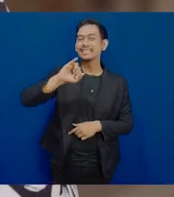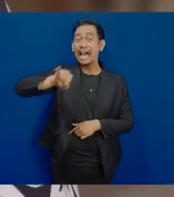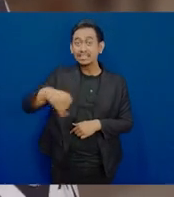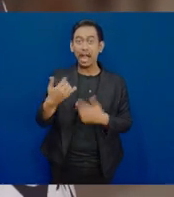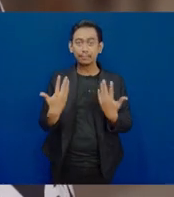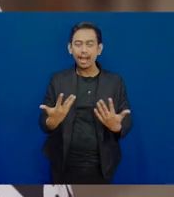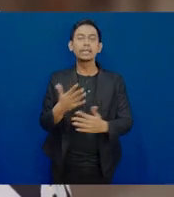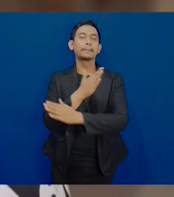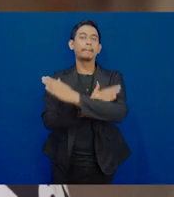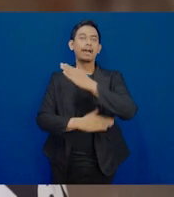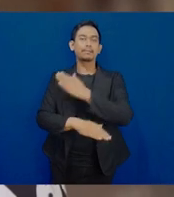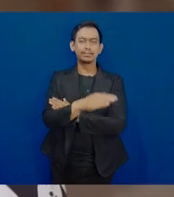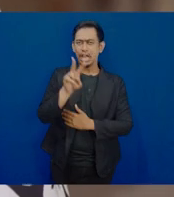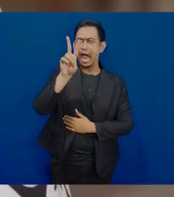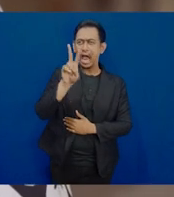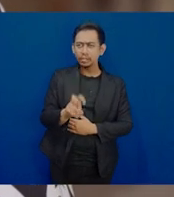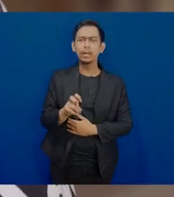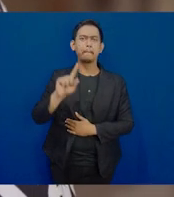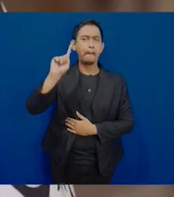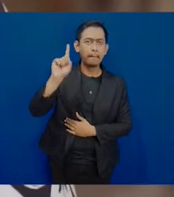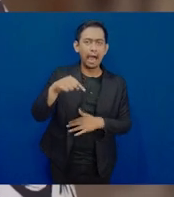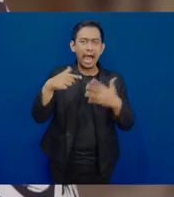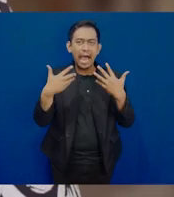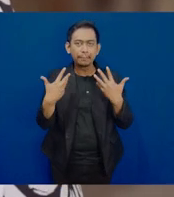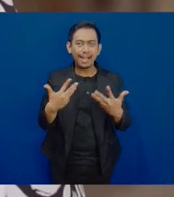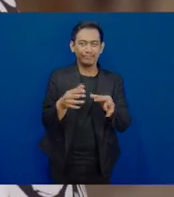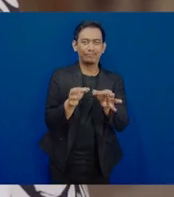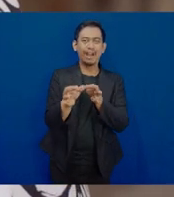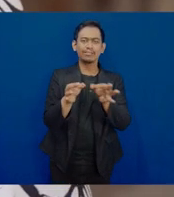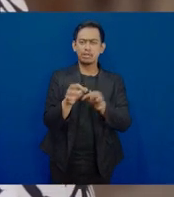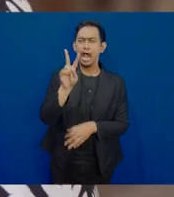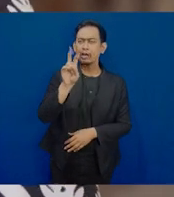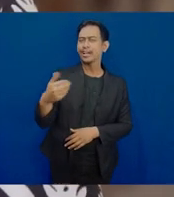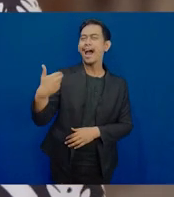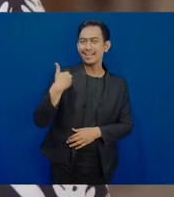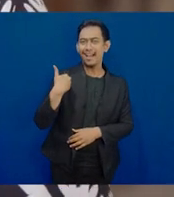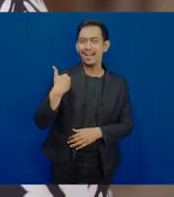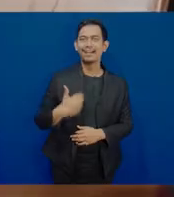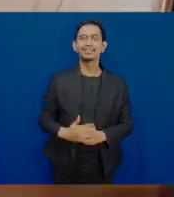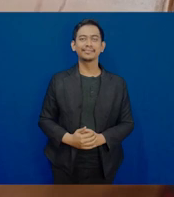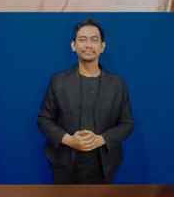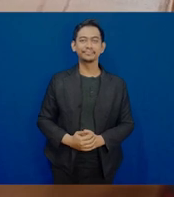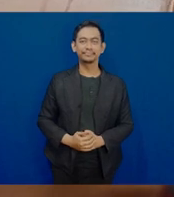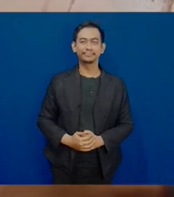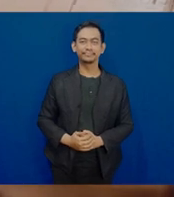apabila difabel itu tidak menggunakan layanan kesehatan karena fasilitas itu sudah ada.